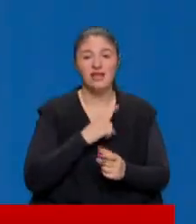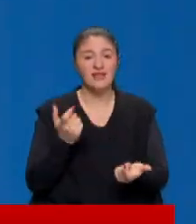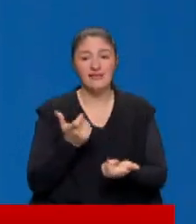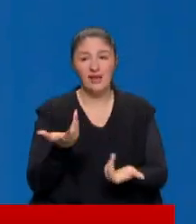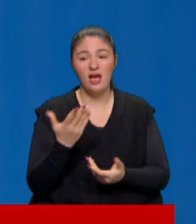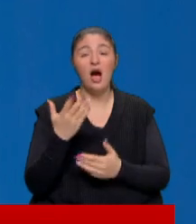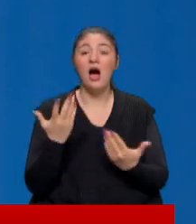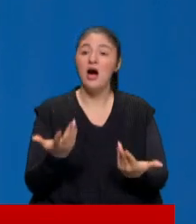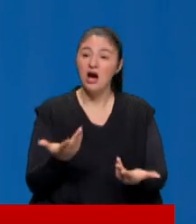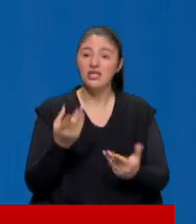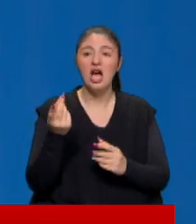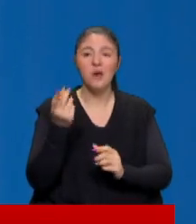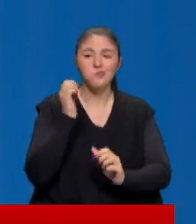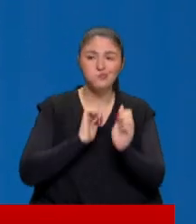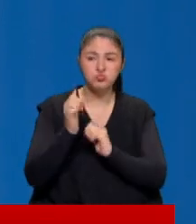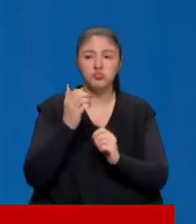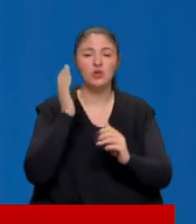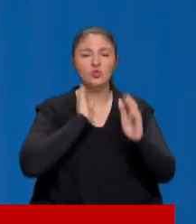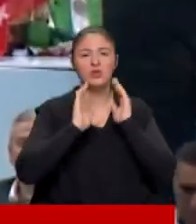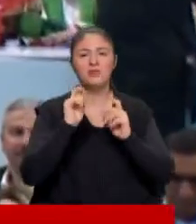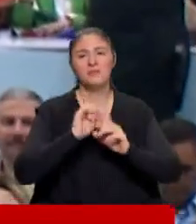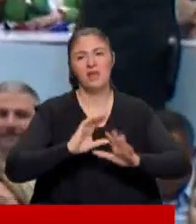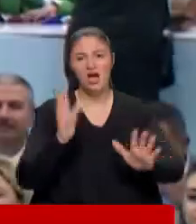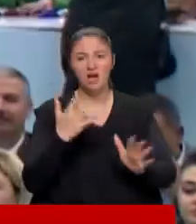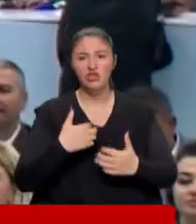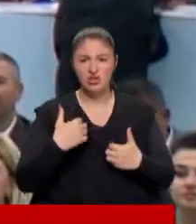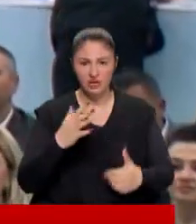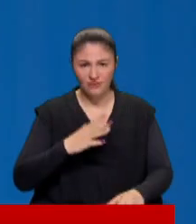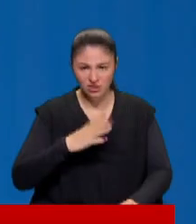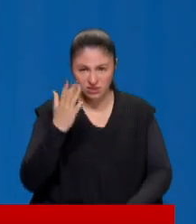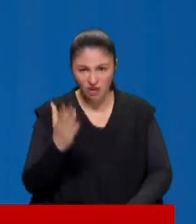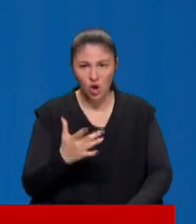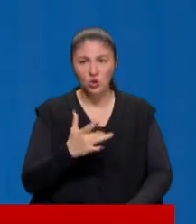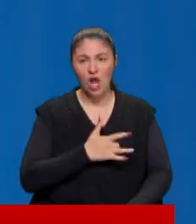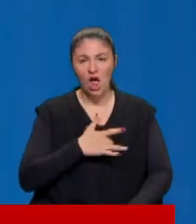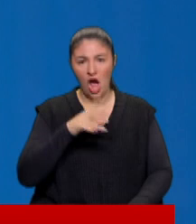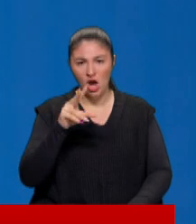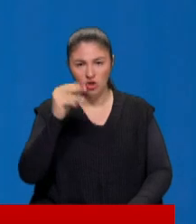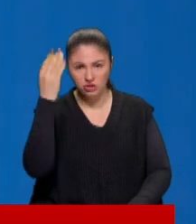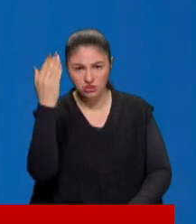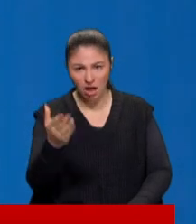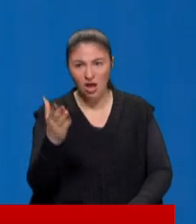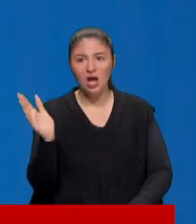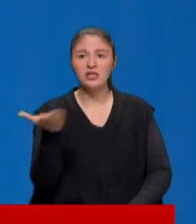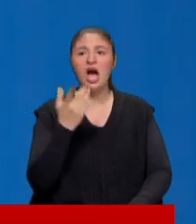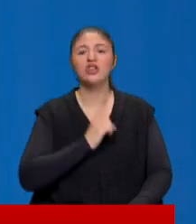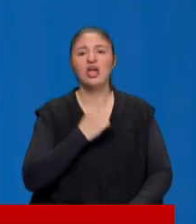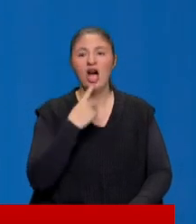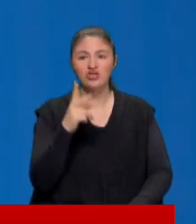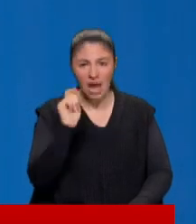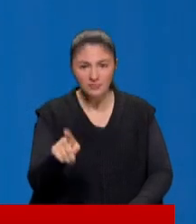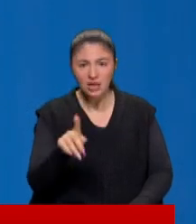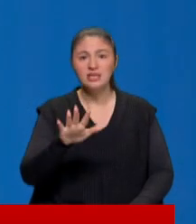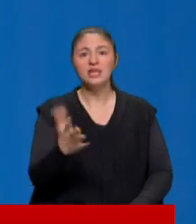nerede? Artık kaçak güreşmeyi bırak. Cesaretin varsa, yüreğin yetiyorsa ya adaylığını